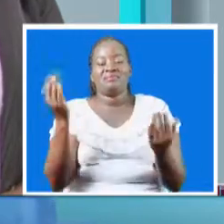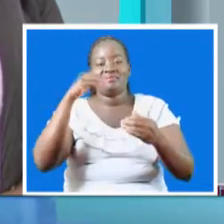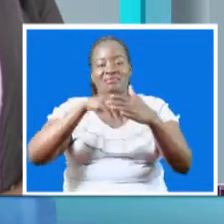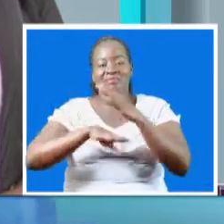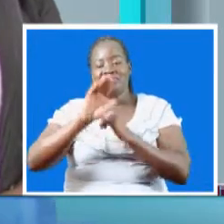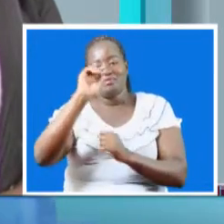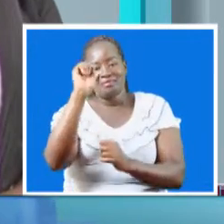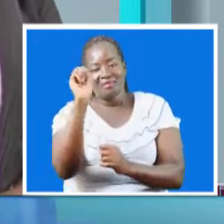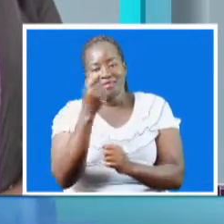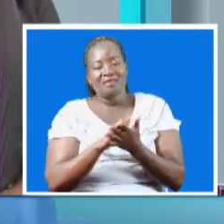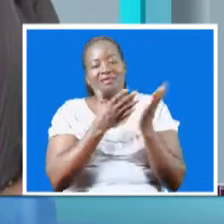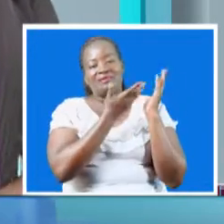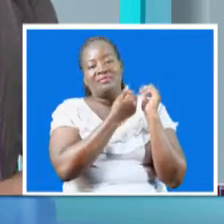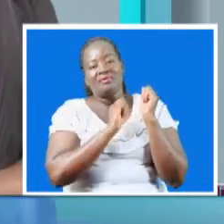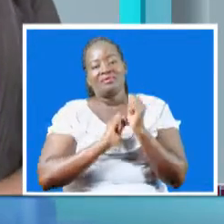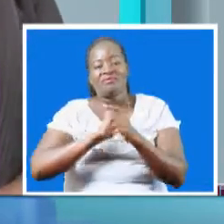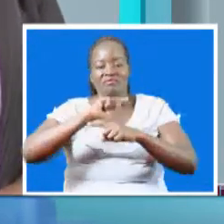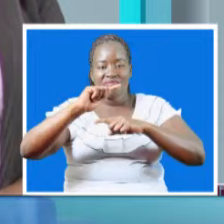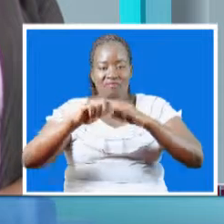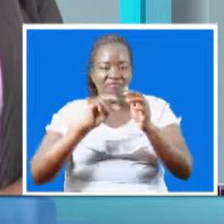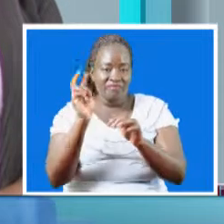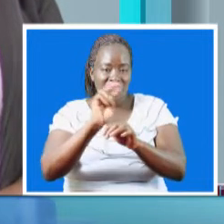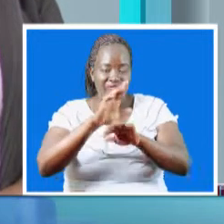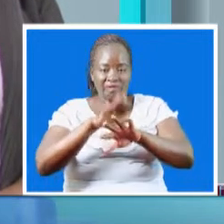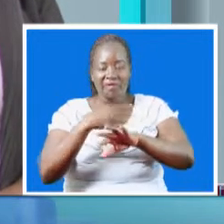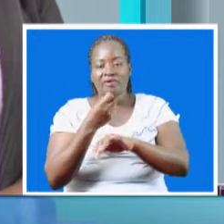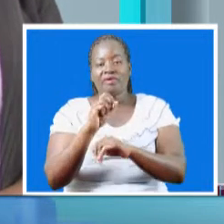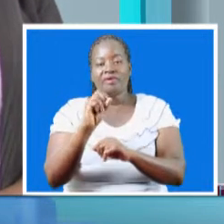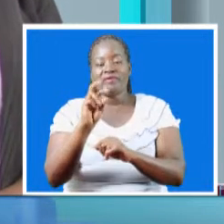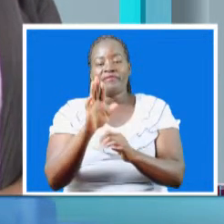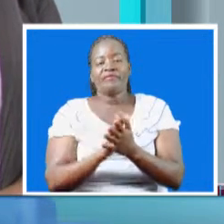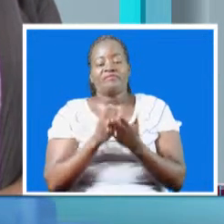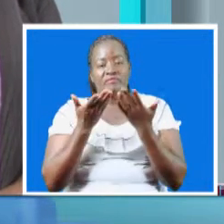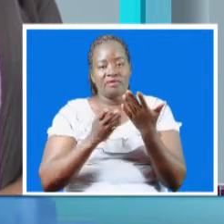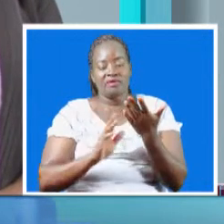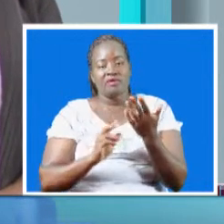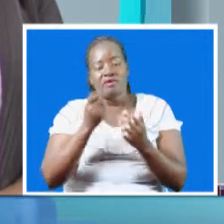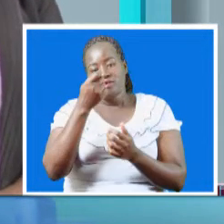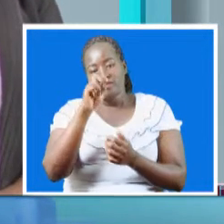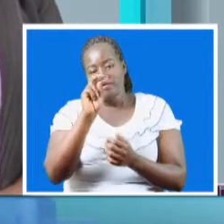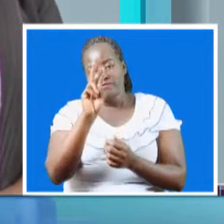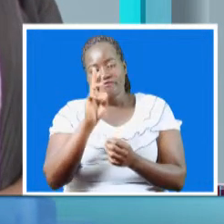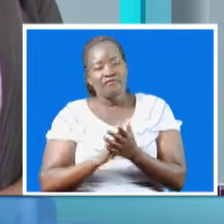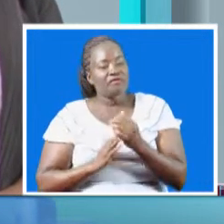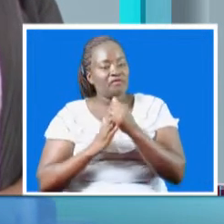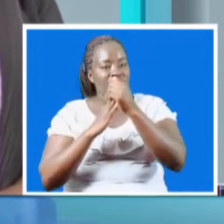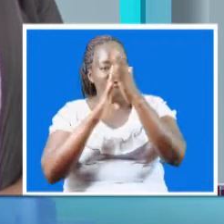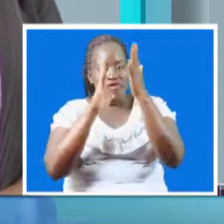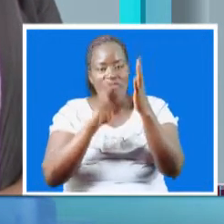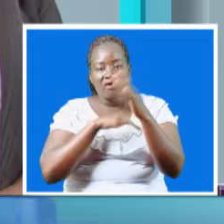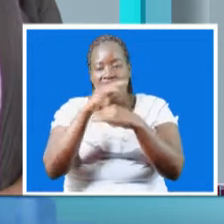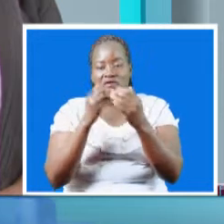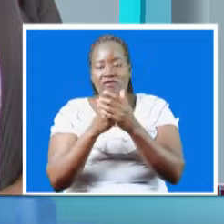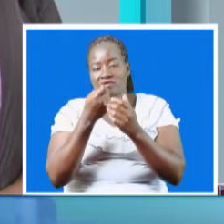Hale hothe oge korolethi ini wa fururi wa Kenya. Aga kehoka na ulagi thiena abene na kulelela Gikuyu TV. Enoneo sheshe ni kuilaga